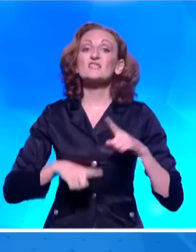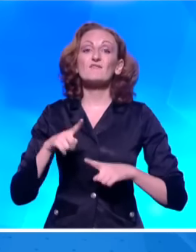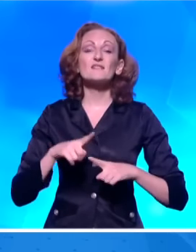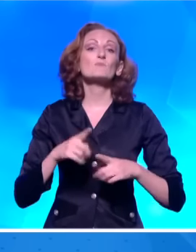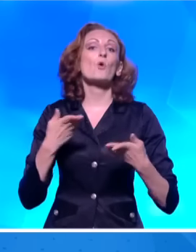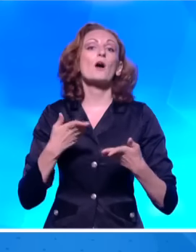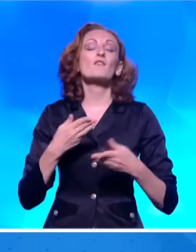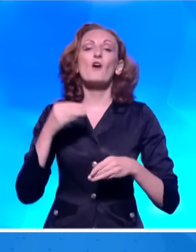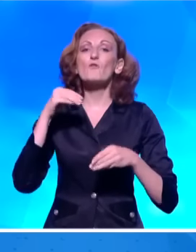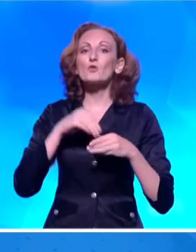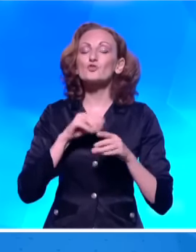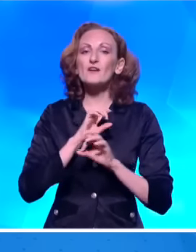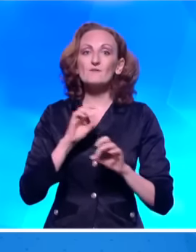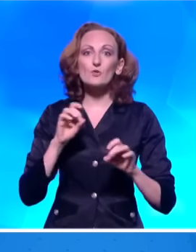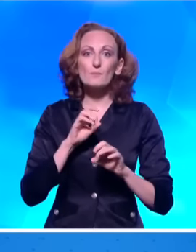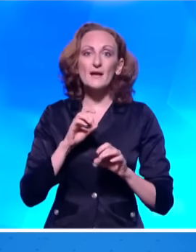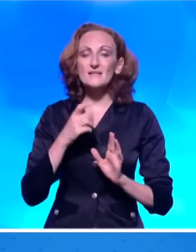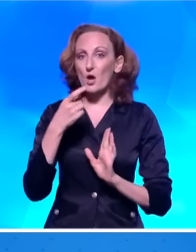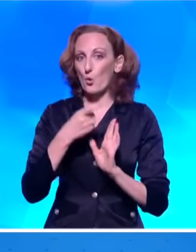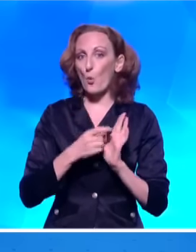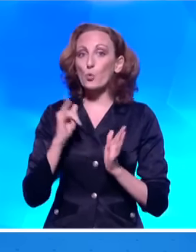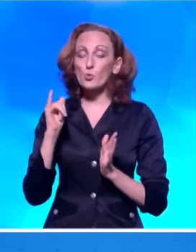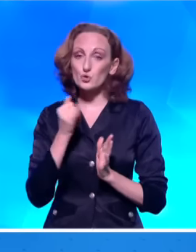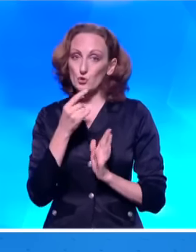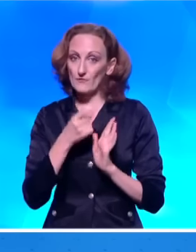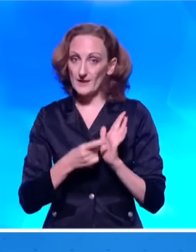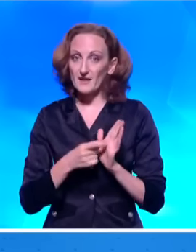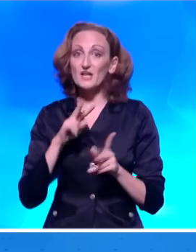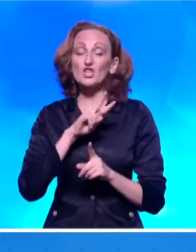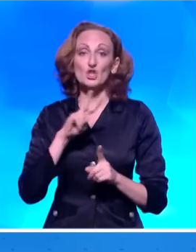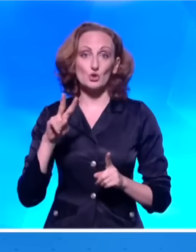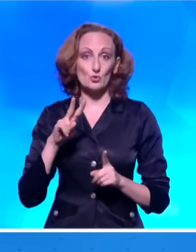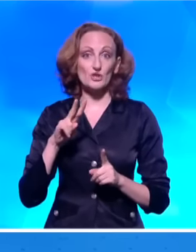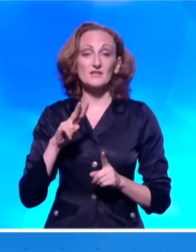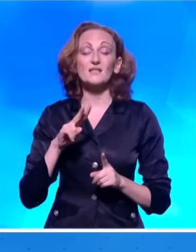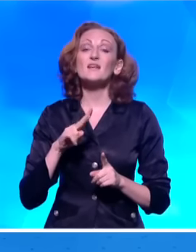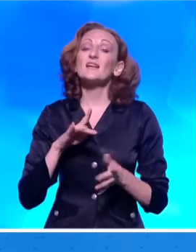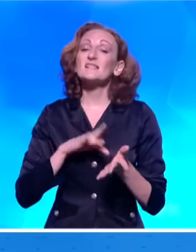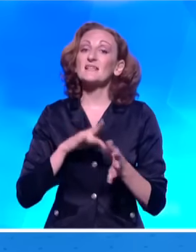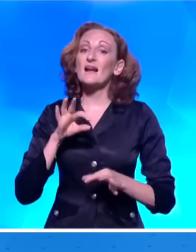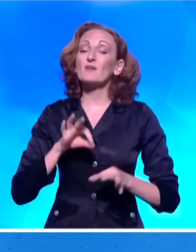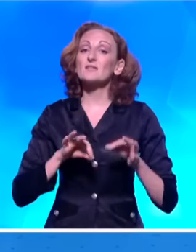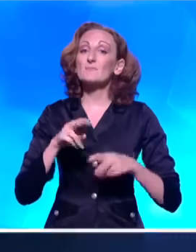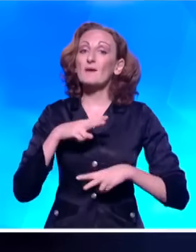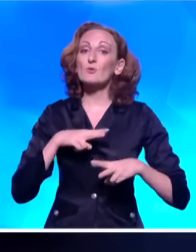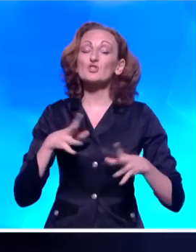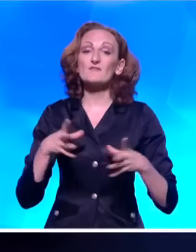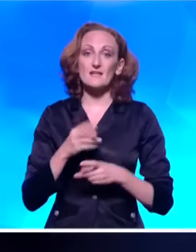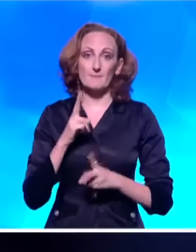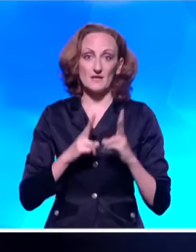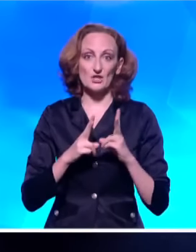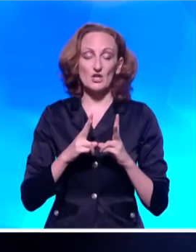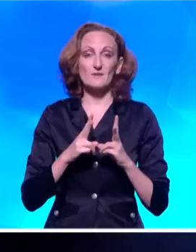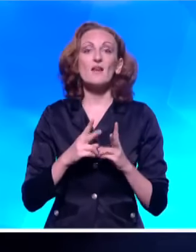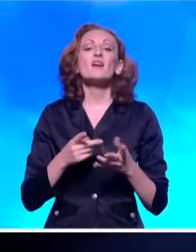съдържа като информация това удостоверение и останалите документи, Централната избирателна комисия ще вземе своето решение. Добре, след толкова много избори